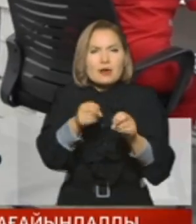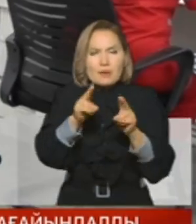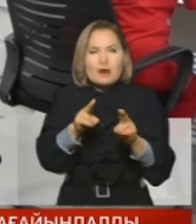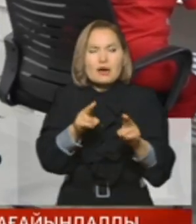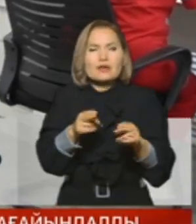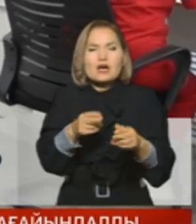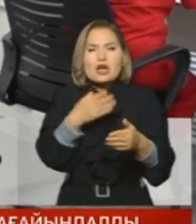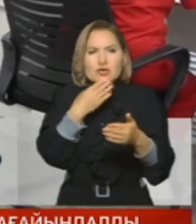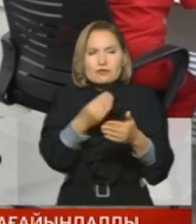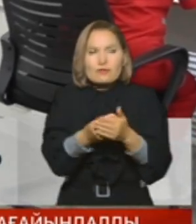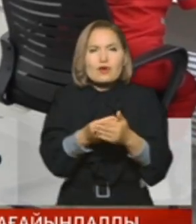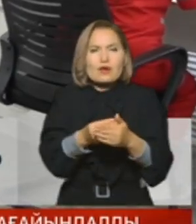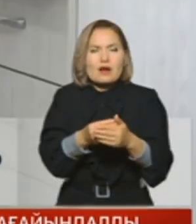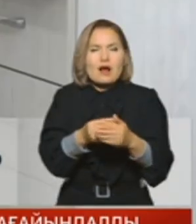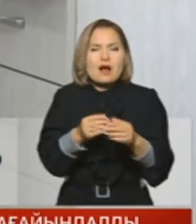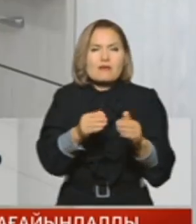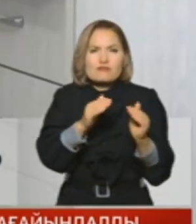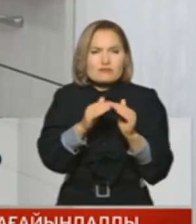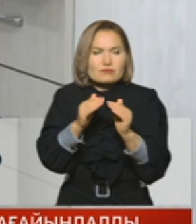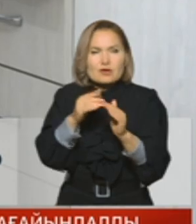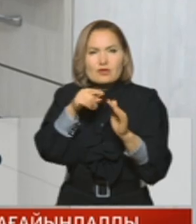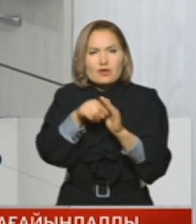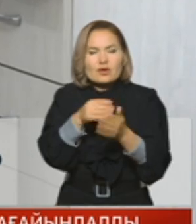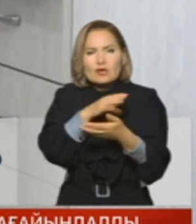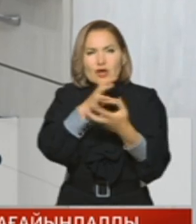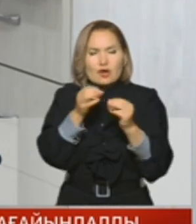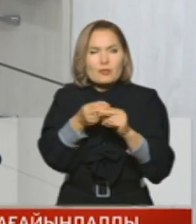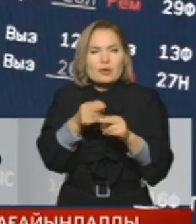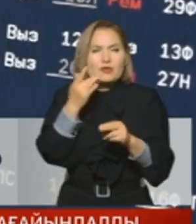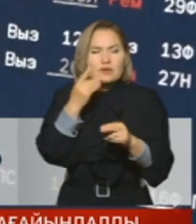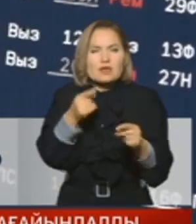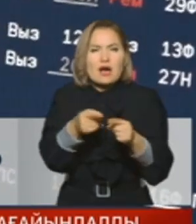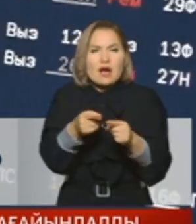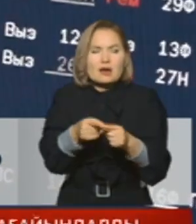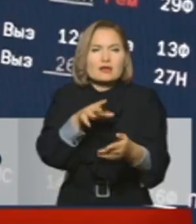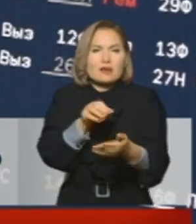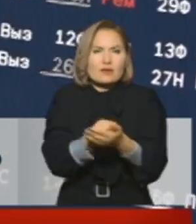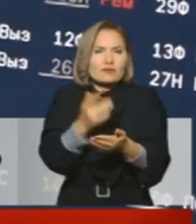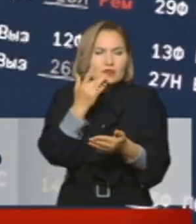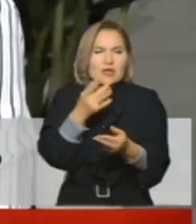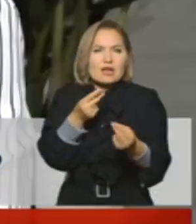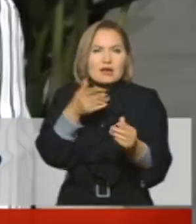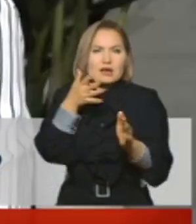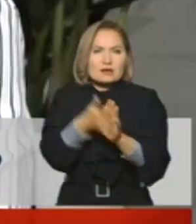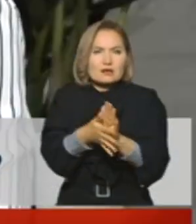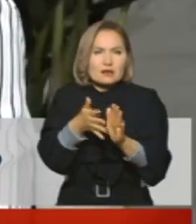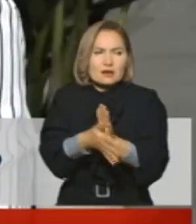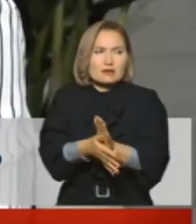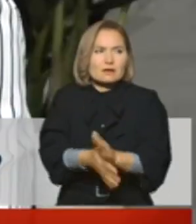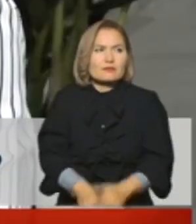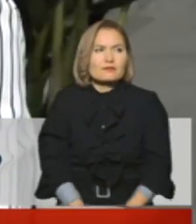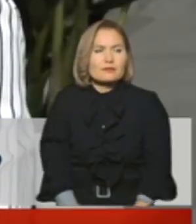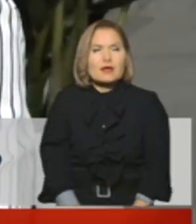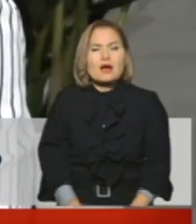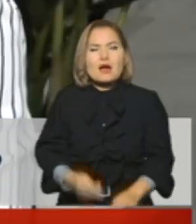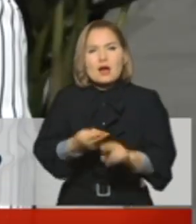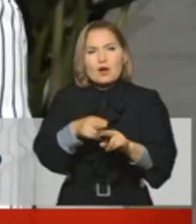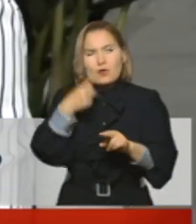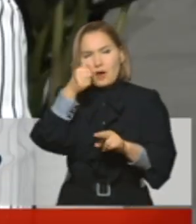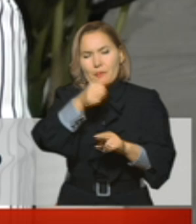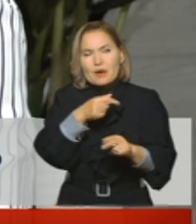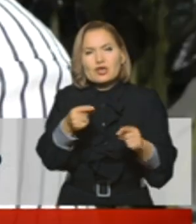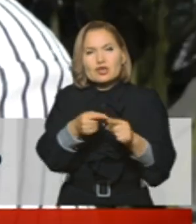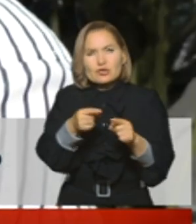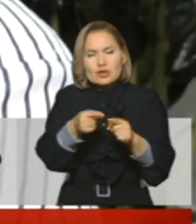ғимарат жоқ. Бәрін 500 бен 800 мың теңгенің арасында жалғалып отырмыз, дейді орталық директоры. Жылдың аяғына дейін осы жалға